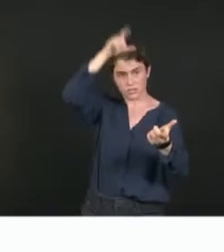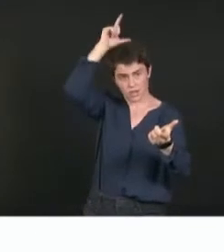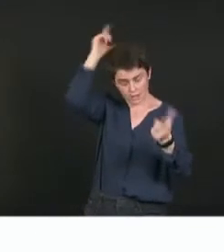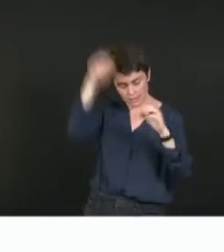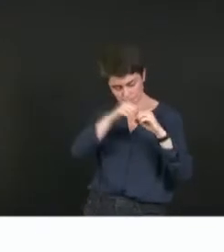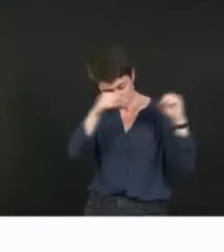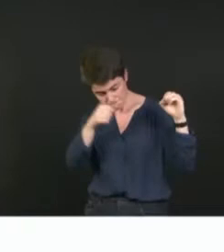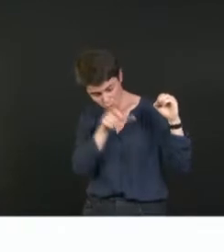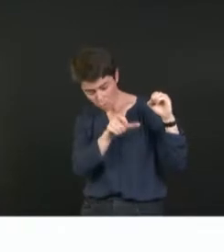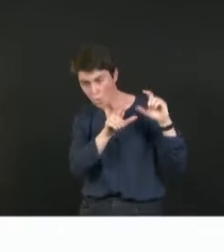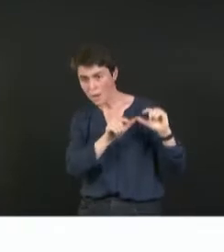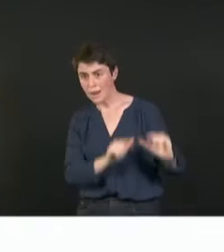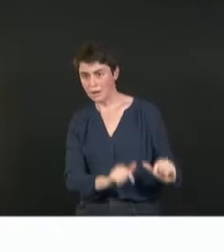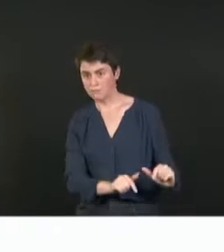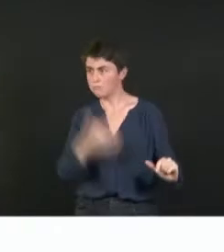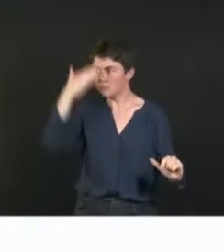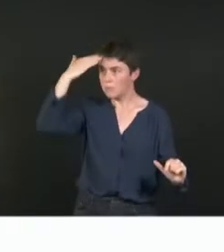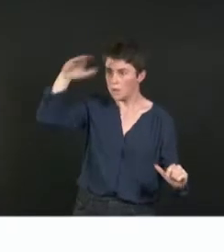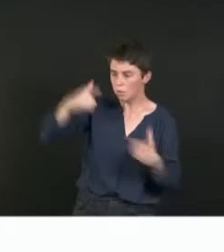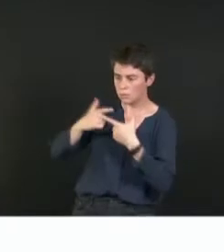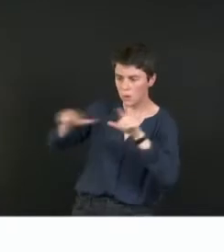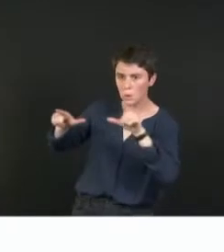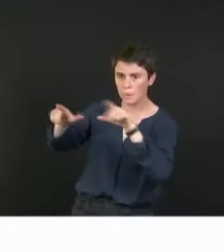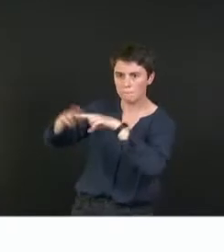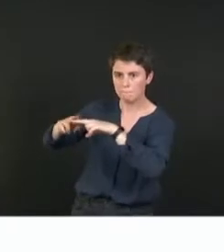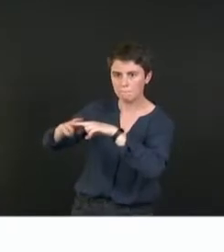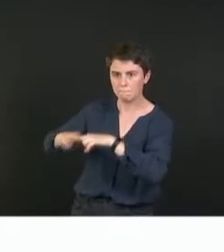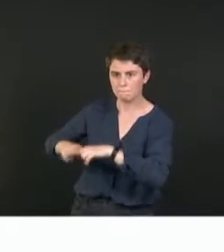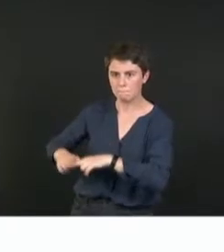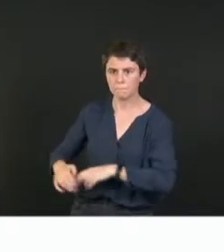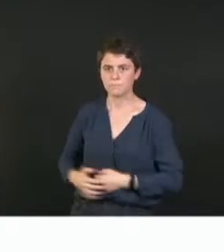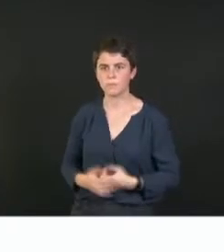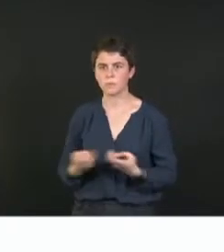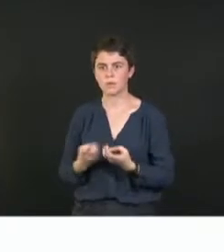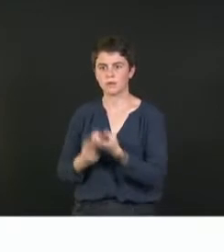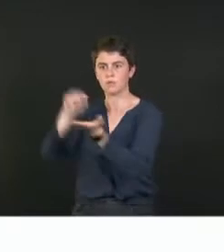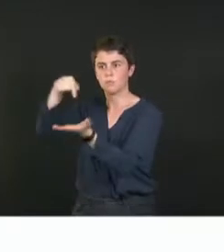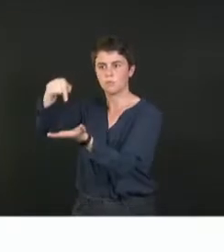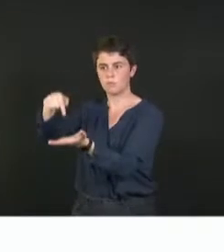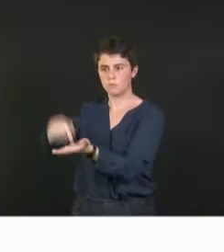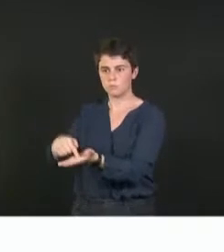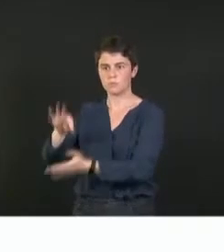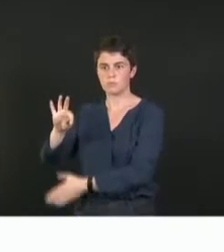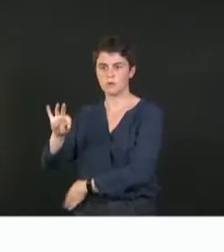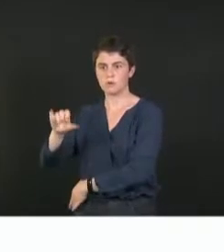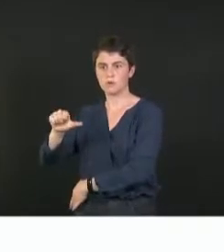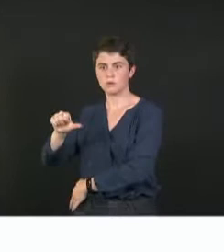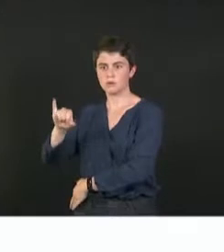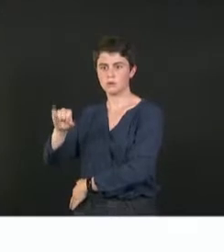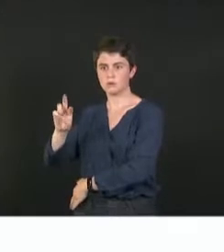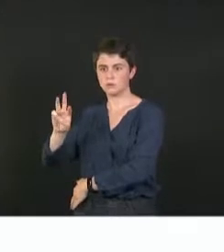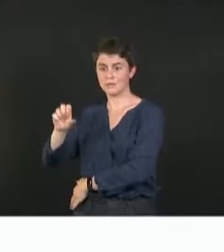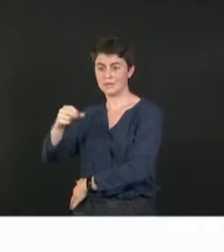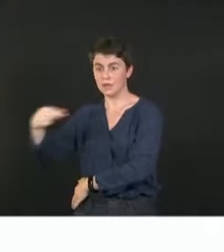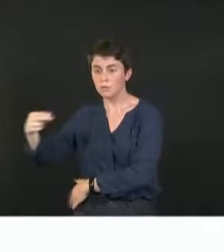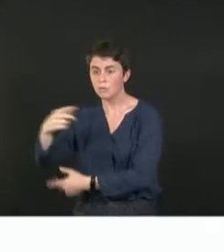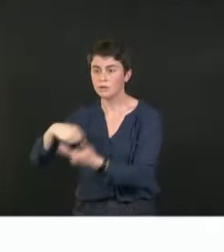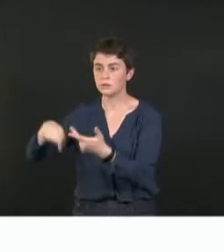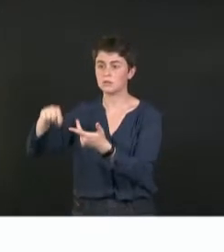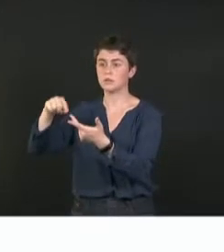germain, mais pas du tout ailleurs. Donc il y a un groupe aujourd'hui à Taïwan, il y a un groupe en Turquie, il y a un groupe au Cambodge,